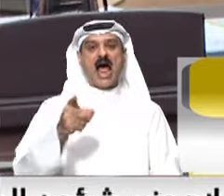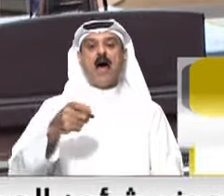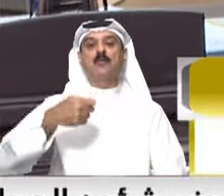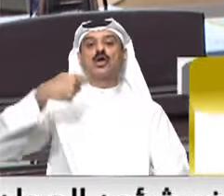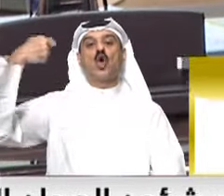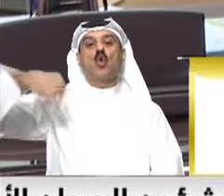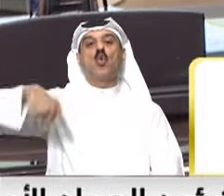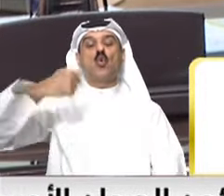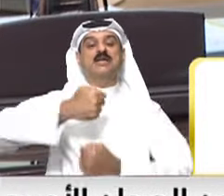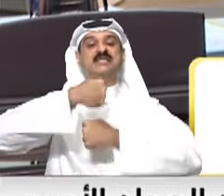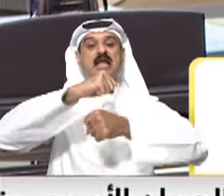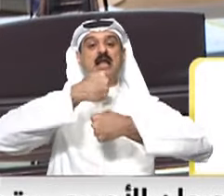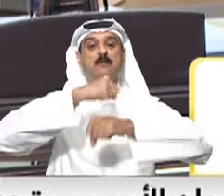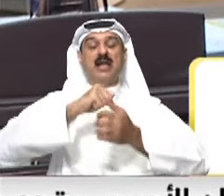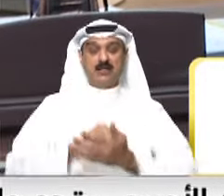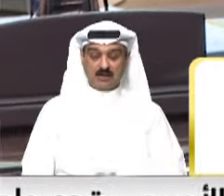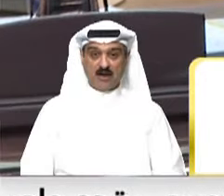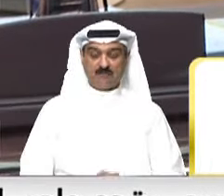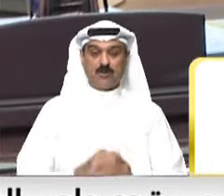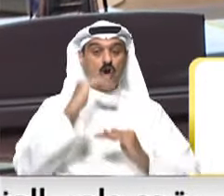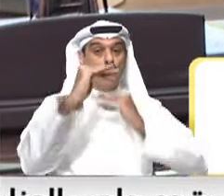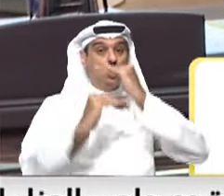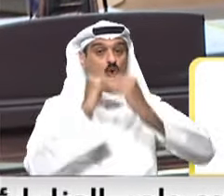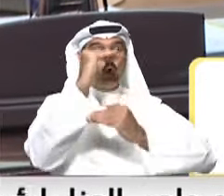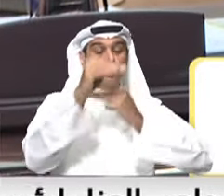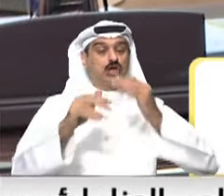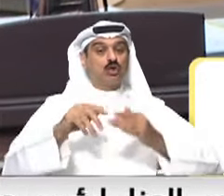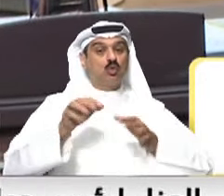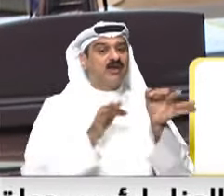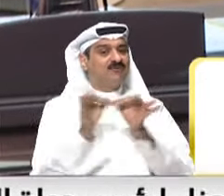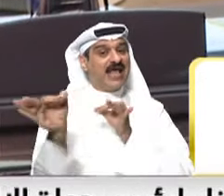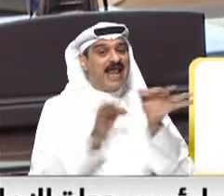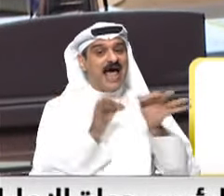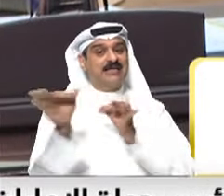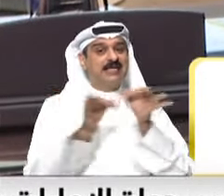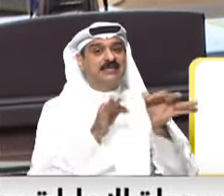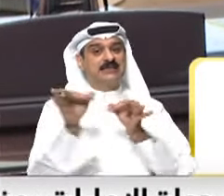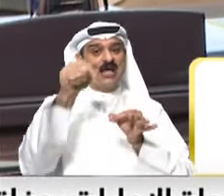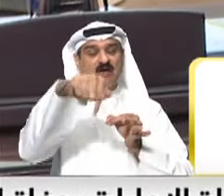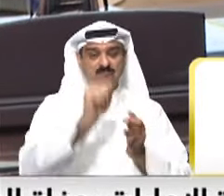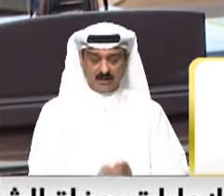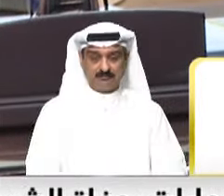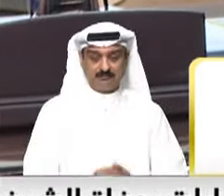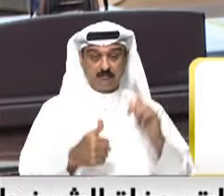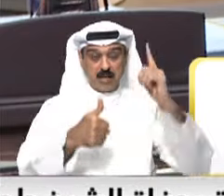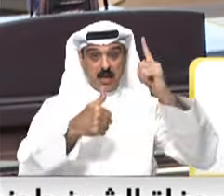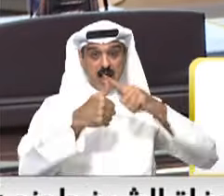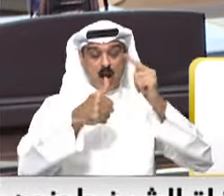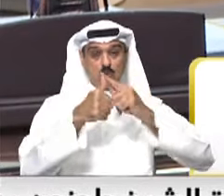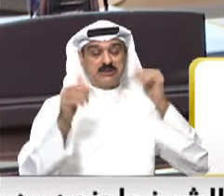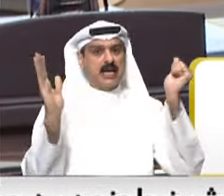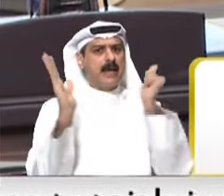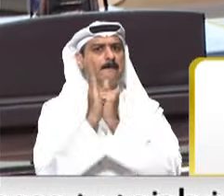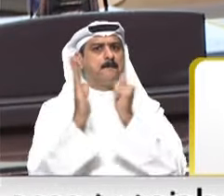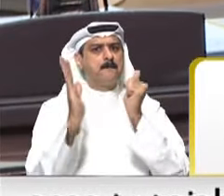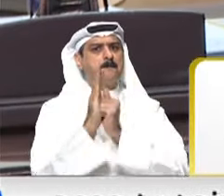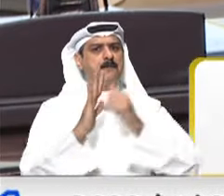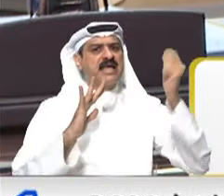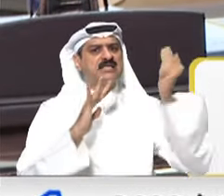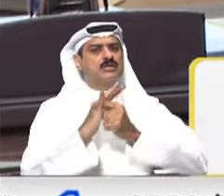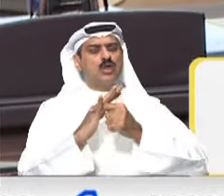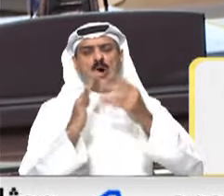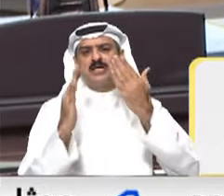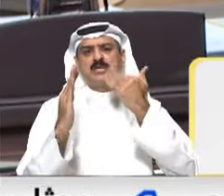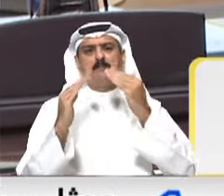البلدية وإدارة التدقيق والمتابعة الهندسية فرع بلدية العاصمة بشأن حظر إسكان العزاب داخل مناطق